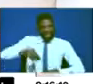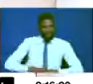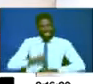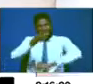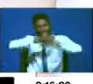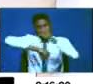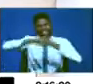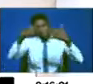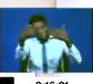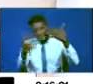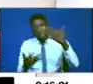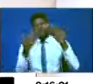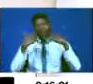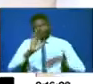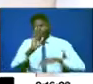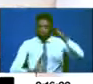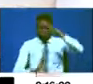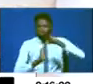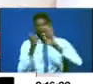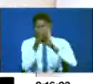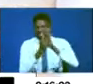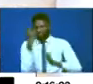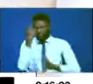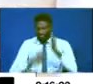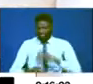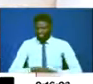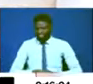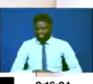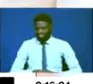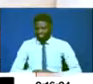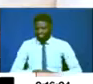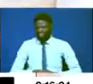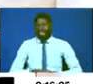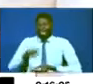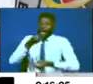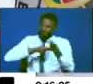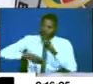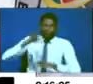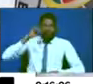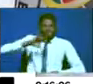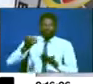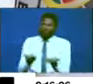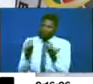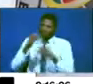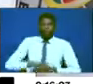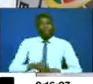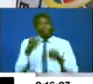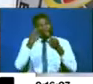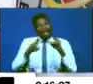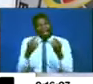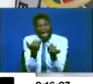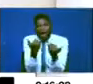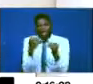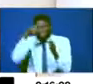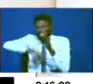ajenda zako kuu ilikuwa ni kuimarisha uchumi wa kaunti ya Mombasa. Lakini hadi kufikia sasa ni jambo gani moja kabla hatujachimba